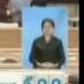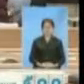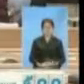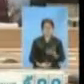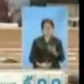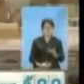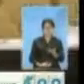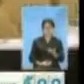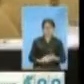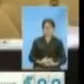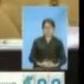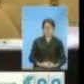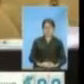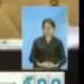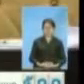เชิญท่านธานีครับ